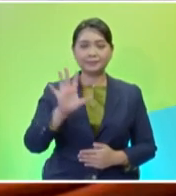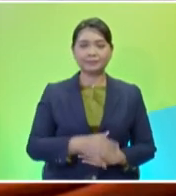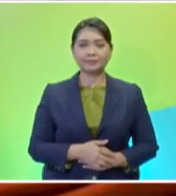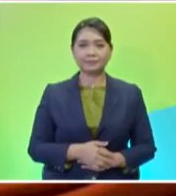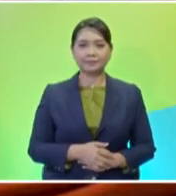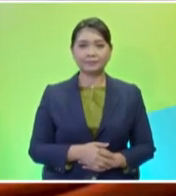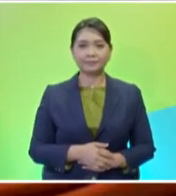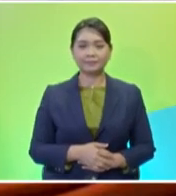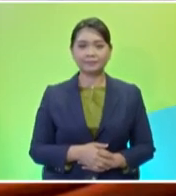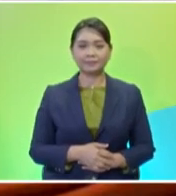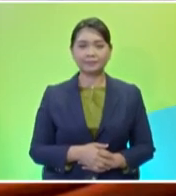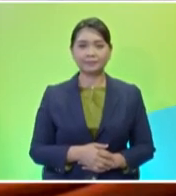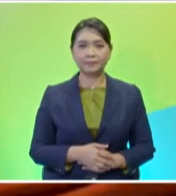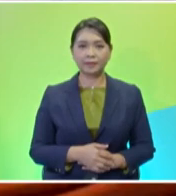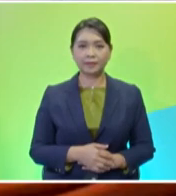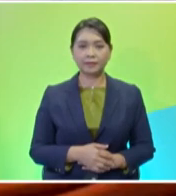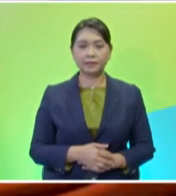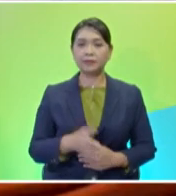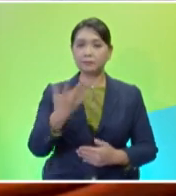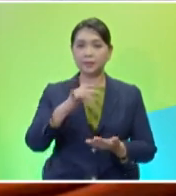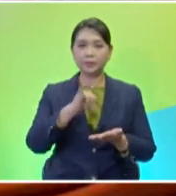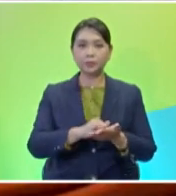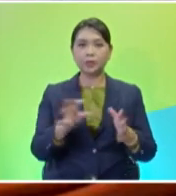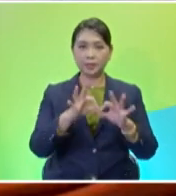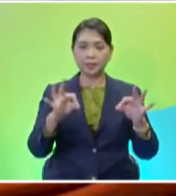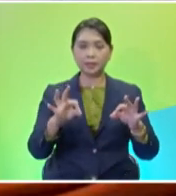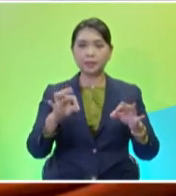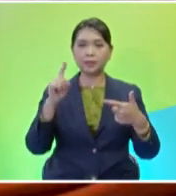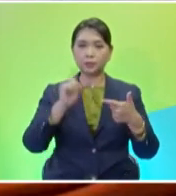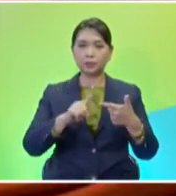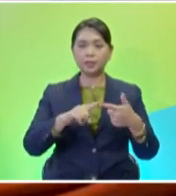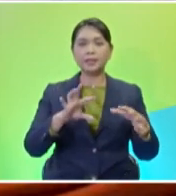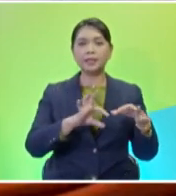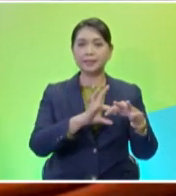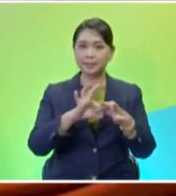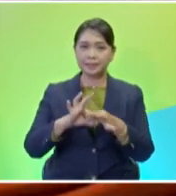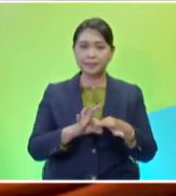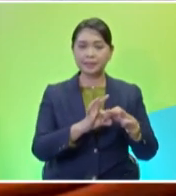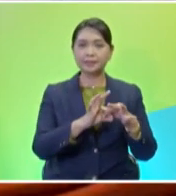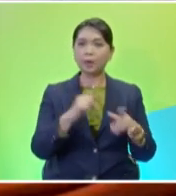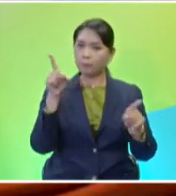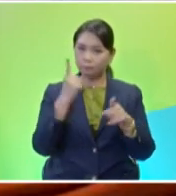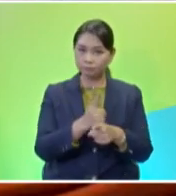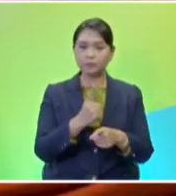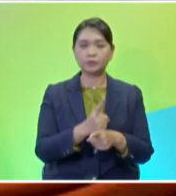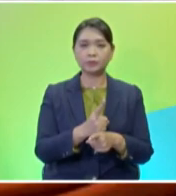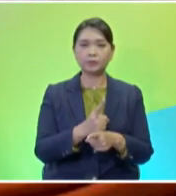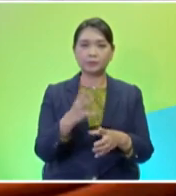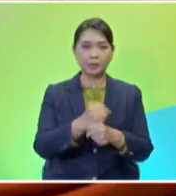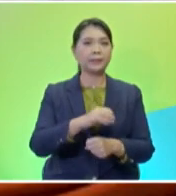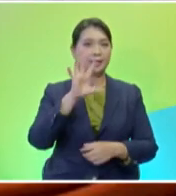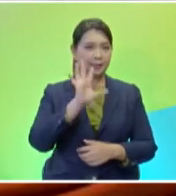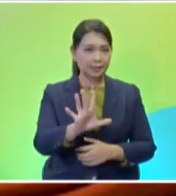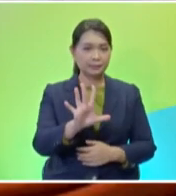Azzahra seterusnya ayat yang kedua kerjasama kita berikan 5 Wah kepada Allah Humairah